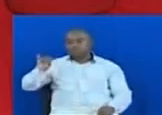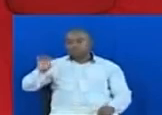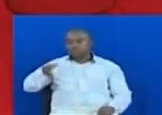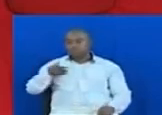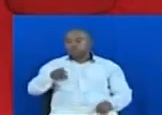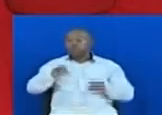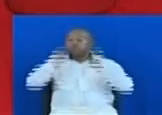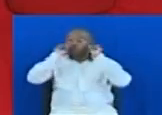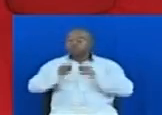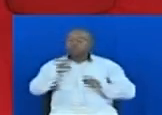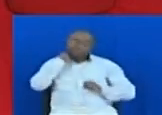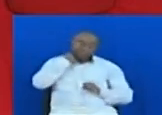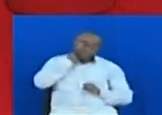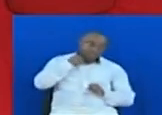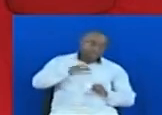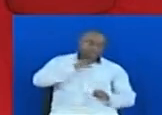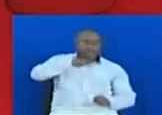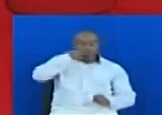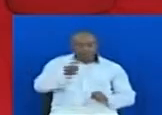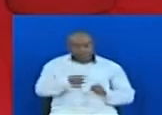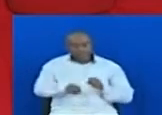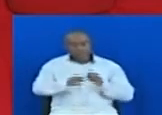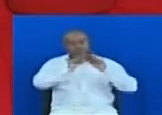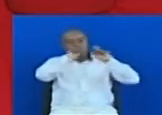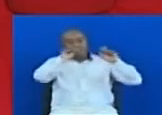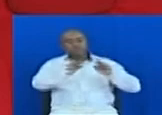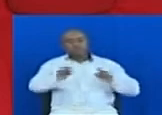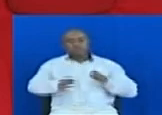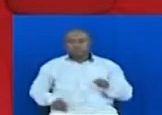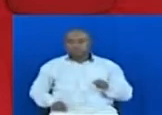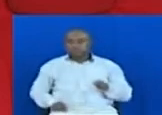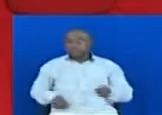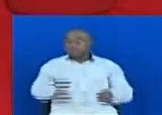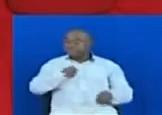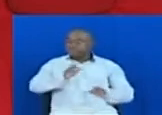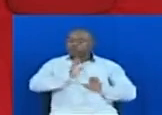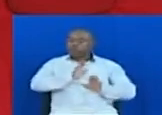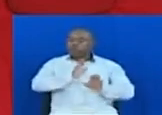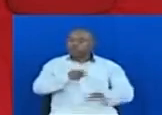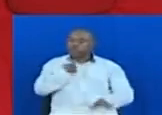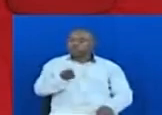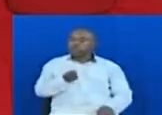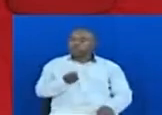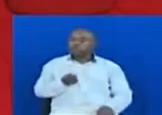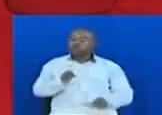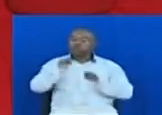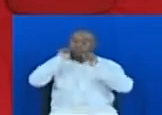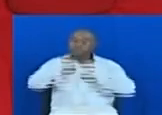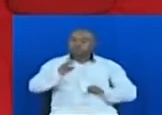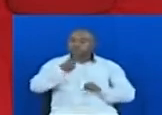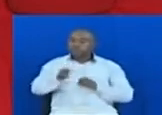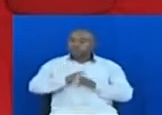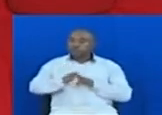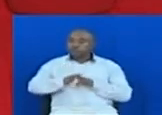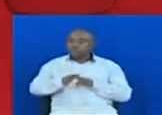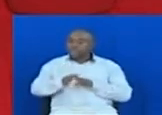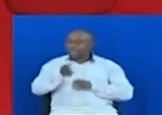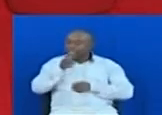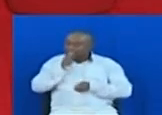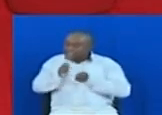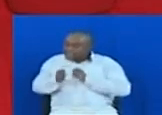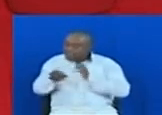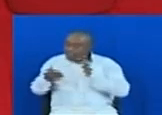kwa vifungu anaweza akatushinda kwa vifungu. Sisi Kisukuma tukikulazimisha ukashindikana tutatumia kienyeji mpaka